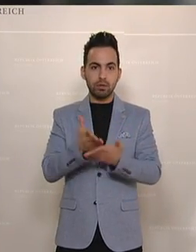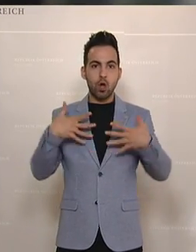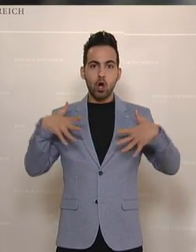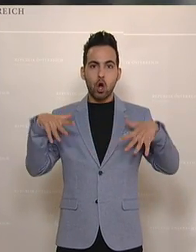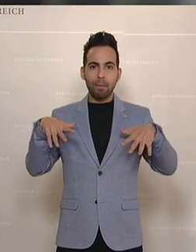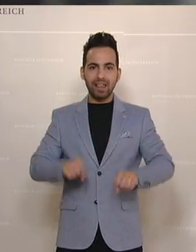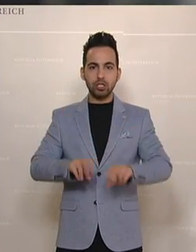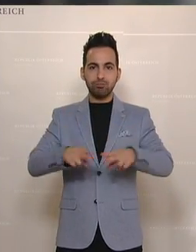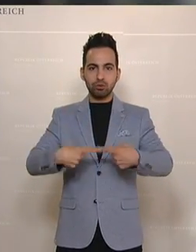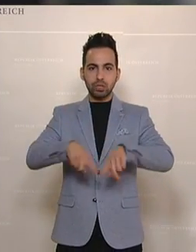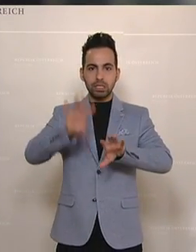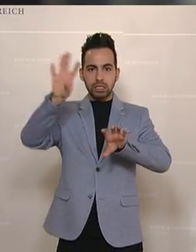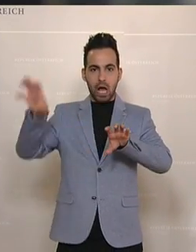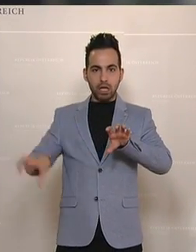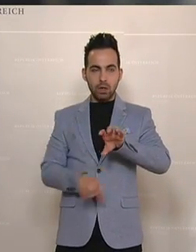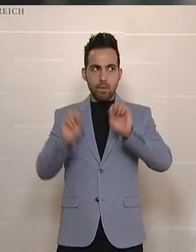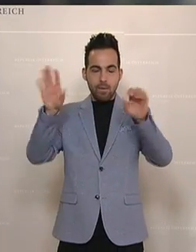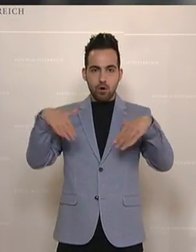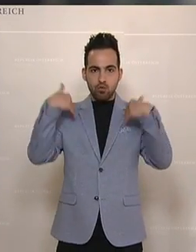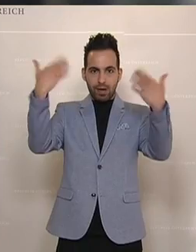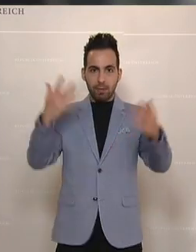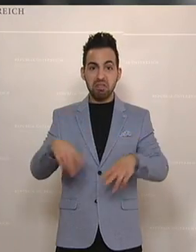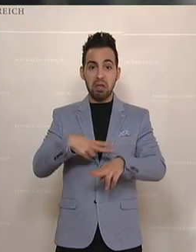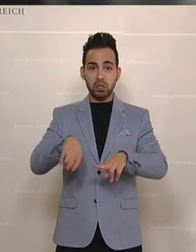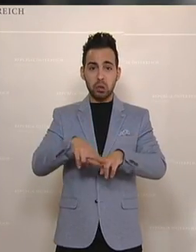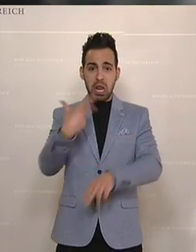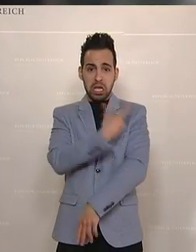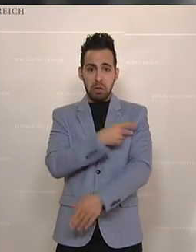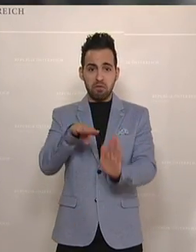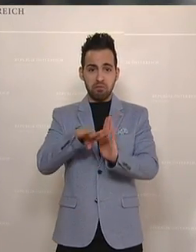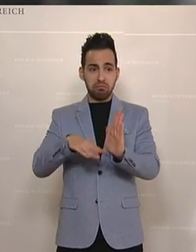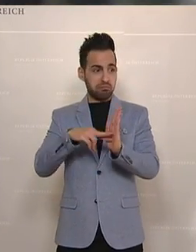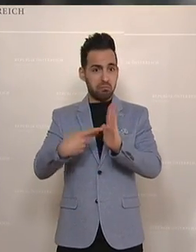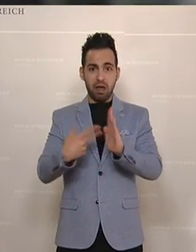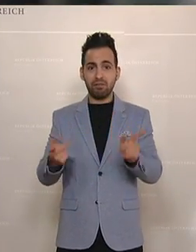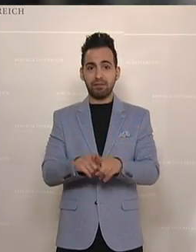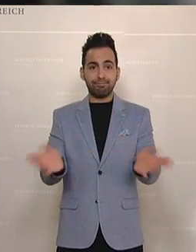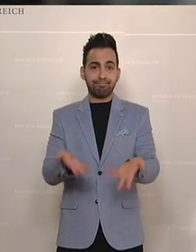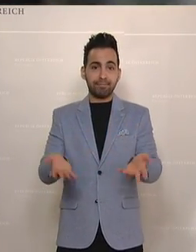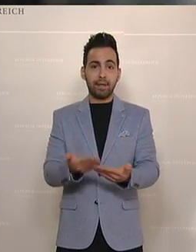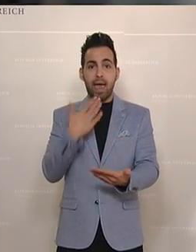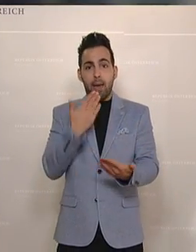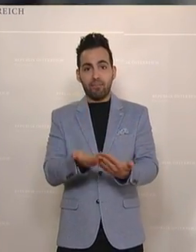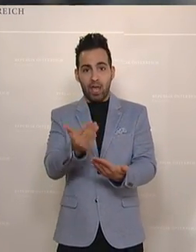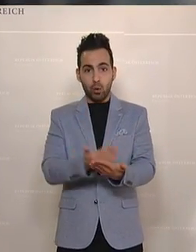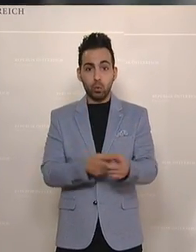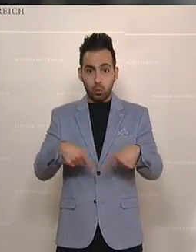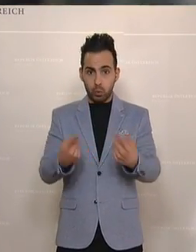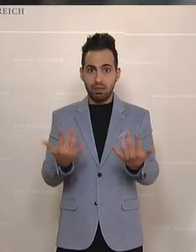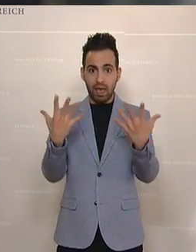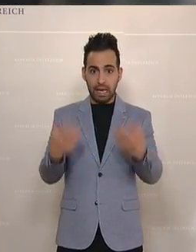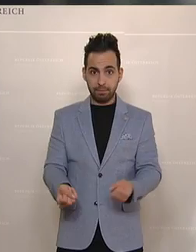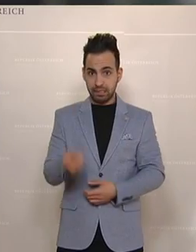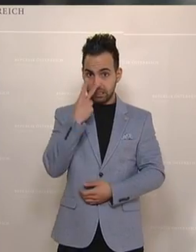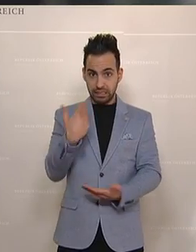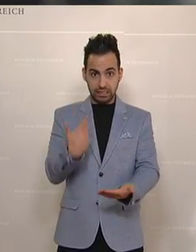Kompetenz der Bundesländer übergeben, sodass ihr nationaler Impfplan nicht einmal mehr eine laue Richtlinie war. Und woran das Ganze gemündet hat, hat man dann auch gesehen, ja?